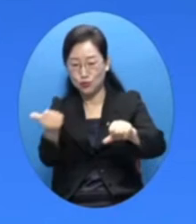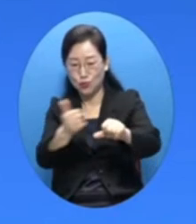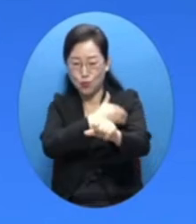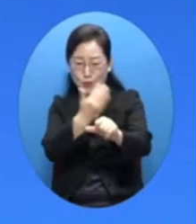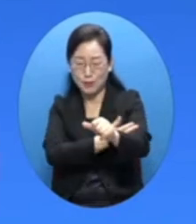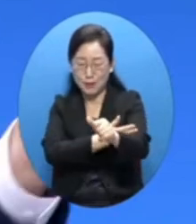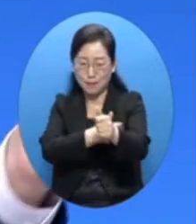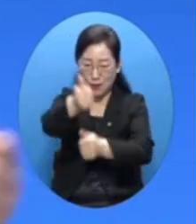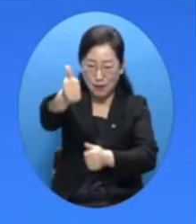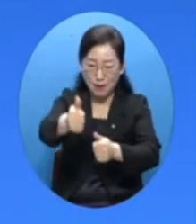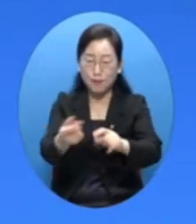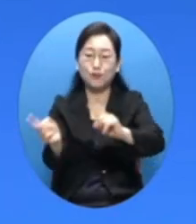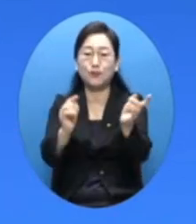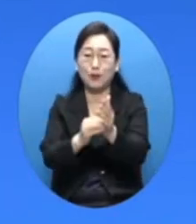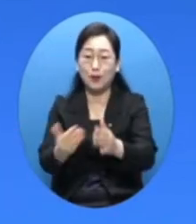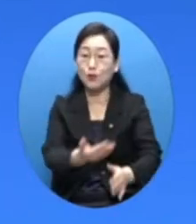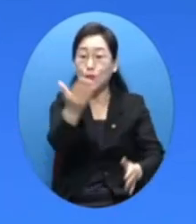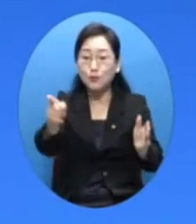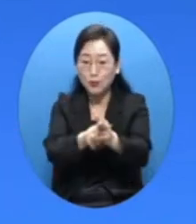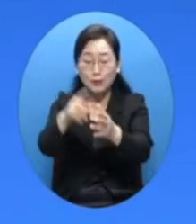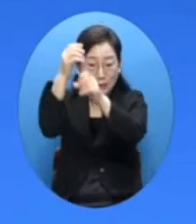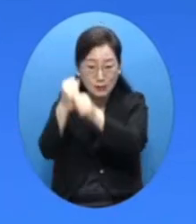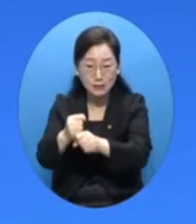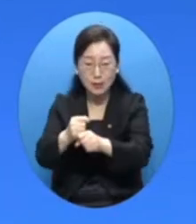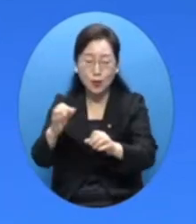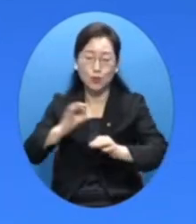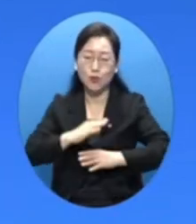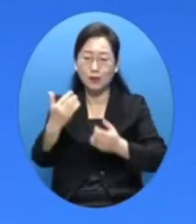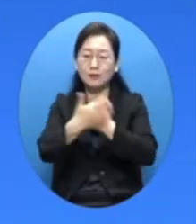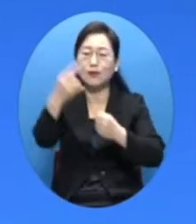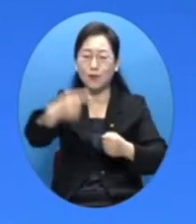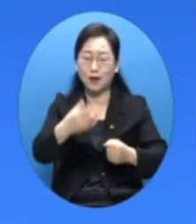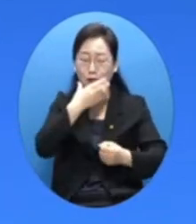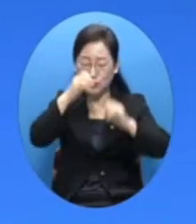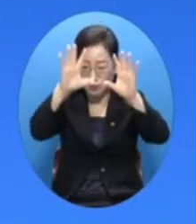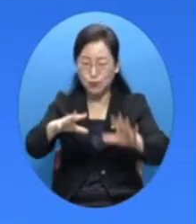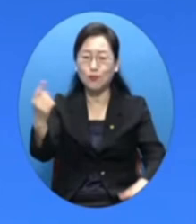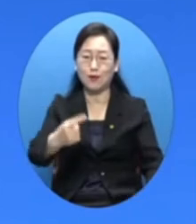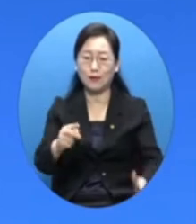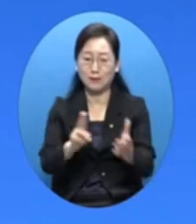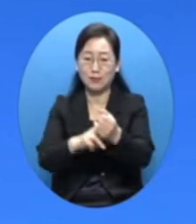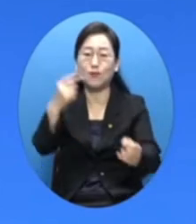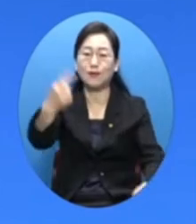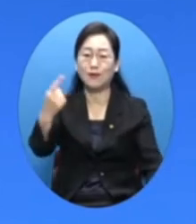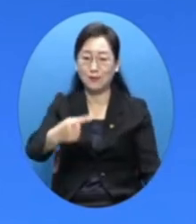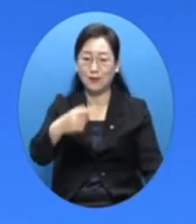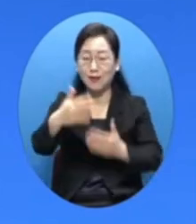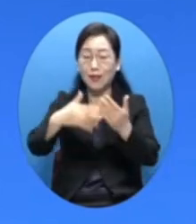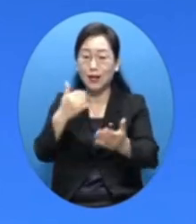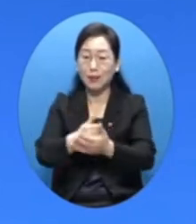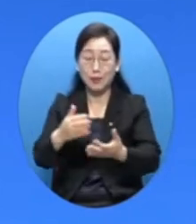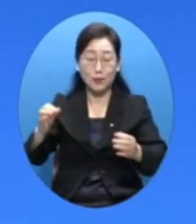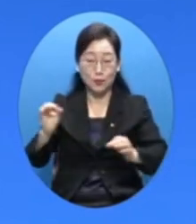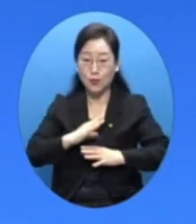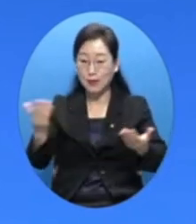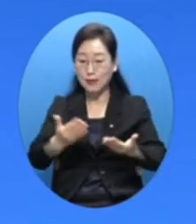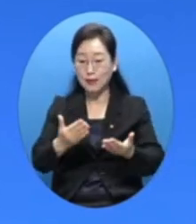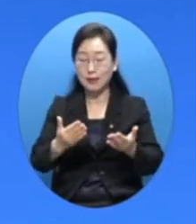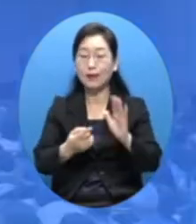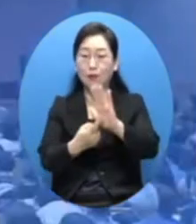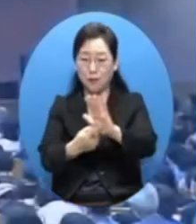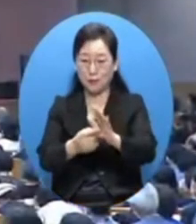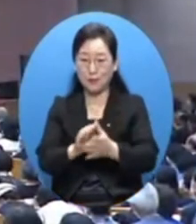부활하셨습니다. 예수를 믿고 의지하고 나가기만 하면 우리에게 놀라운 은혜가 임합니다. 축복이 임합니다. 기적이 임합니다. 하나님의 놀라운 역사 나타나게 되는